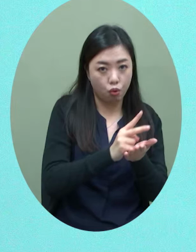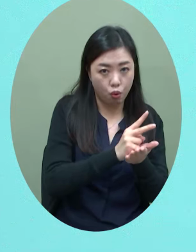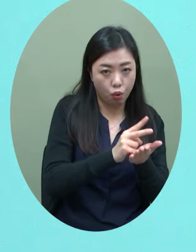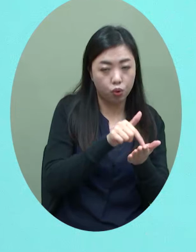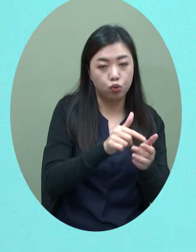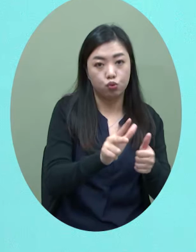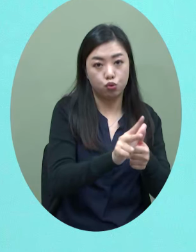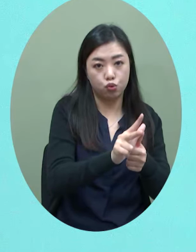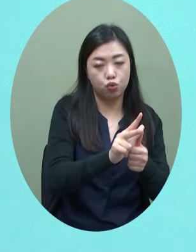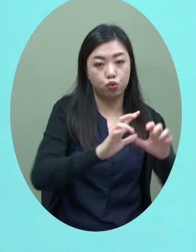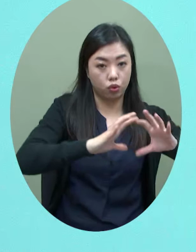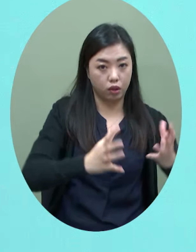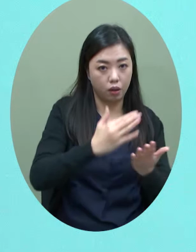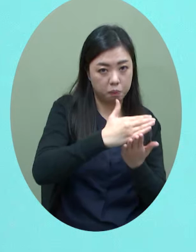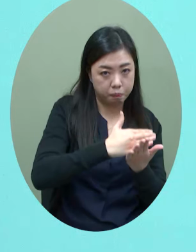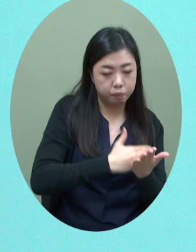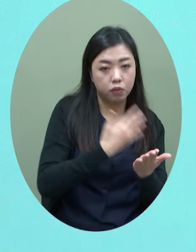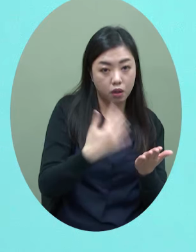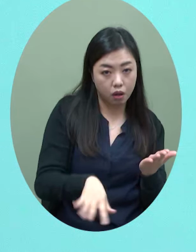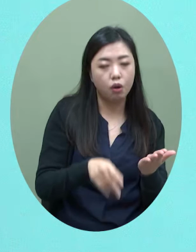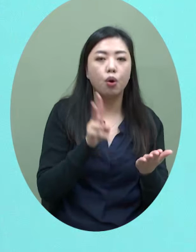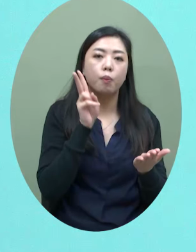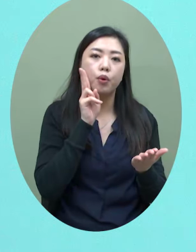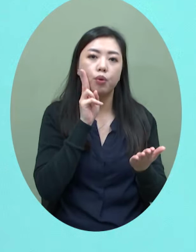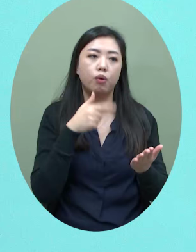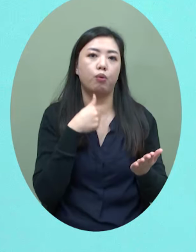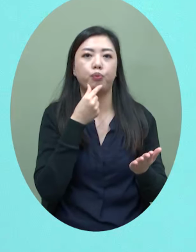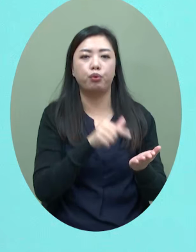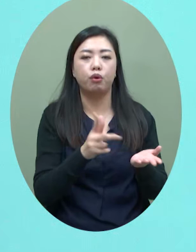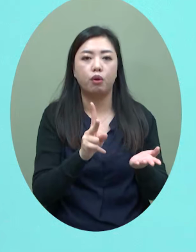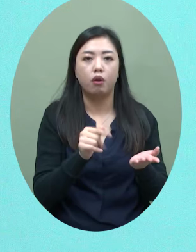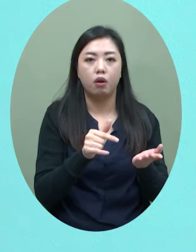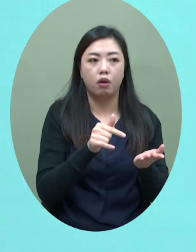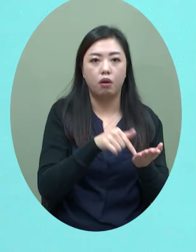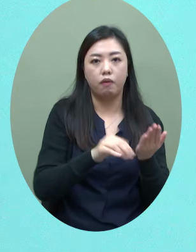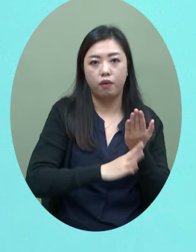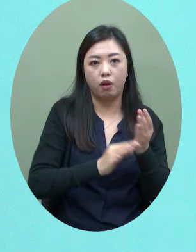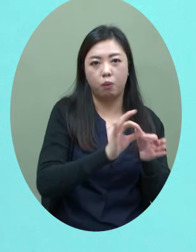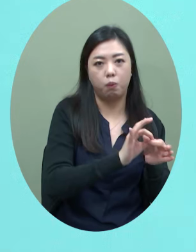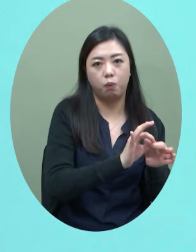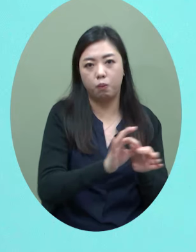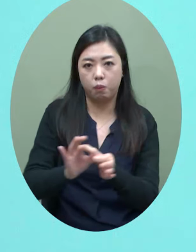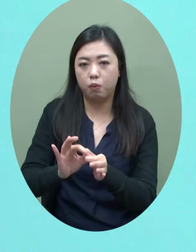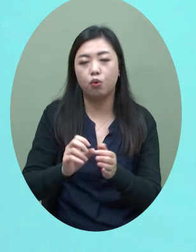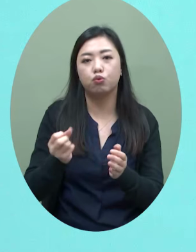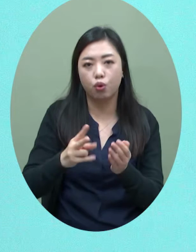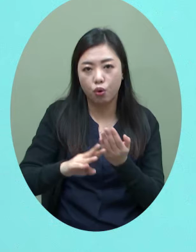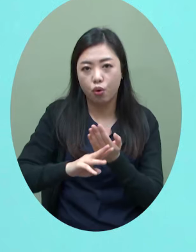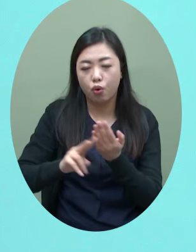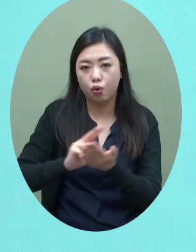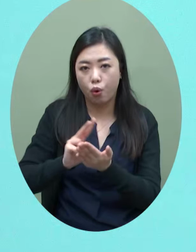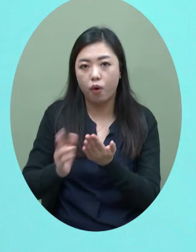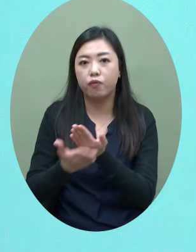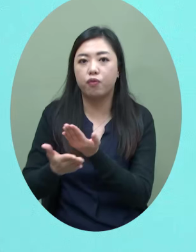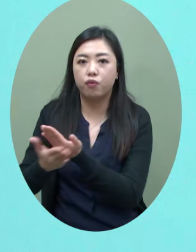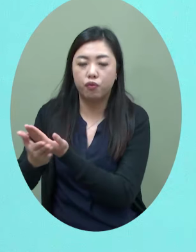法例嘅某一啲嘅部分咧，可能就係我形容咧牽一髮動全身咧，係需要修訂翻喺嗰個附